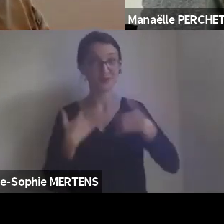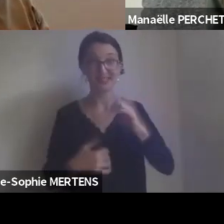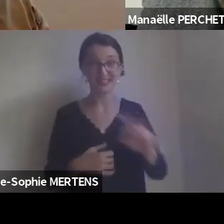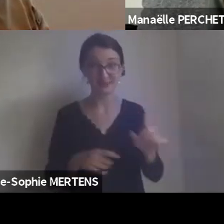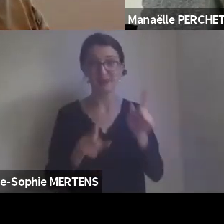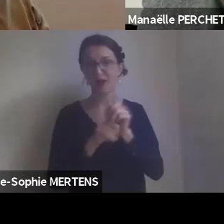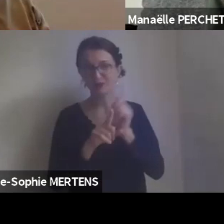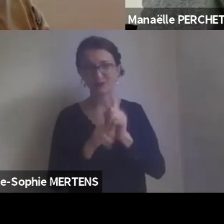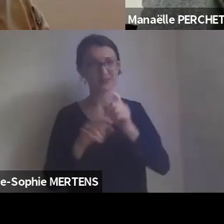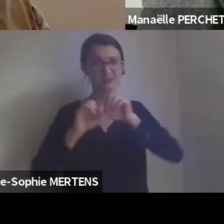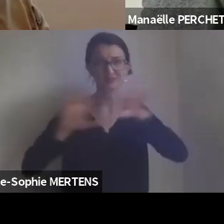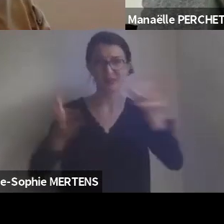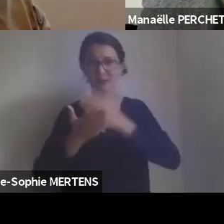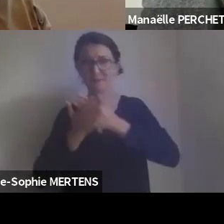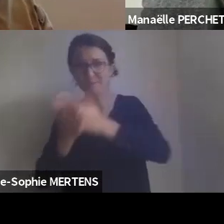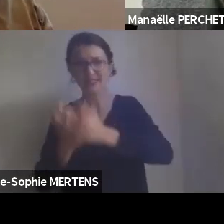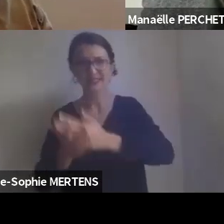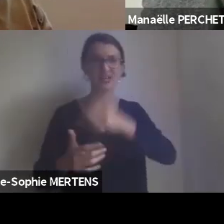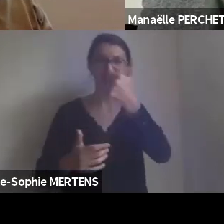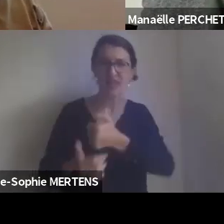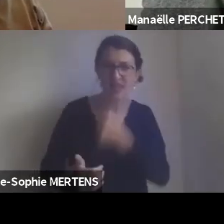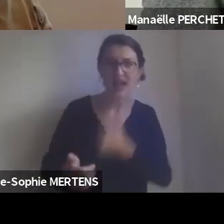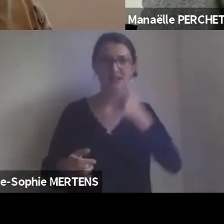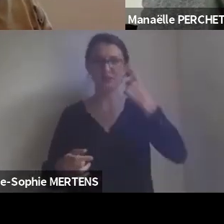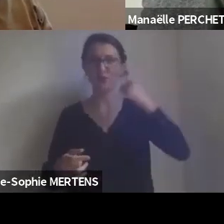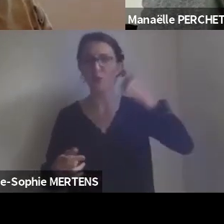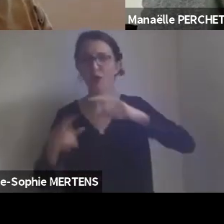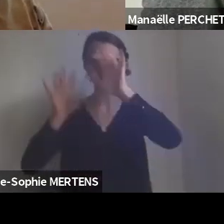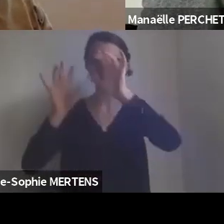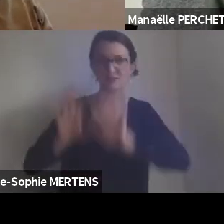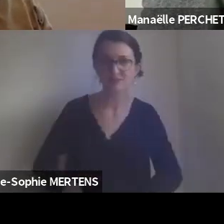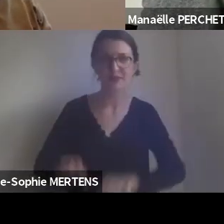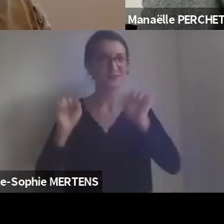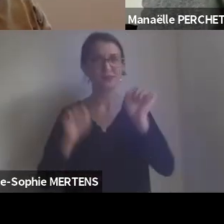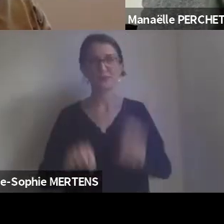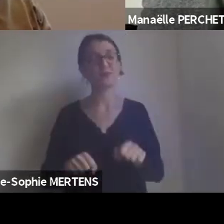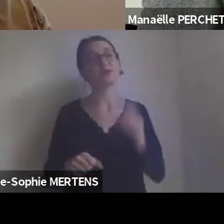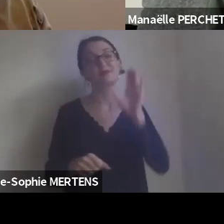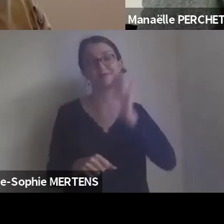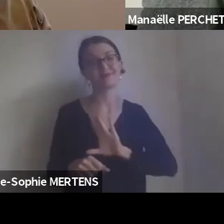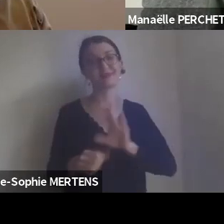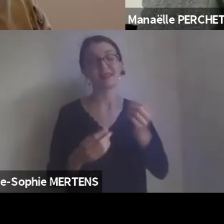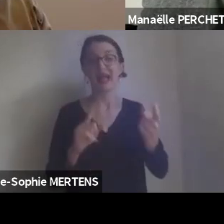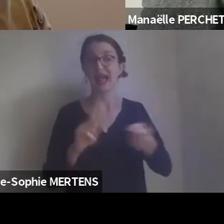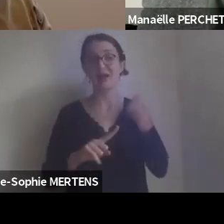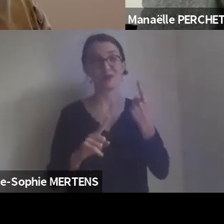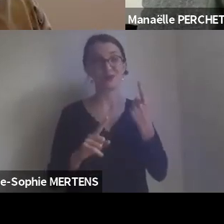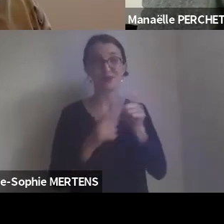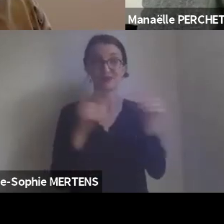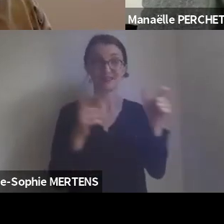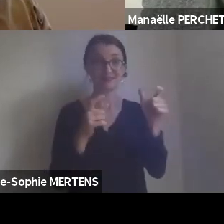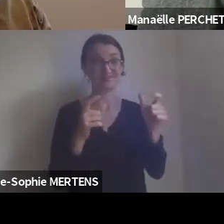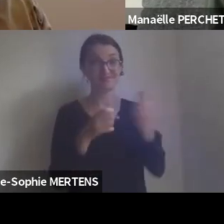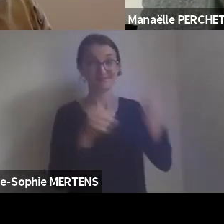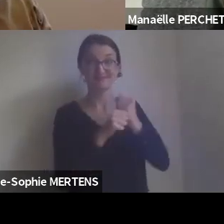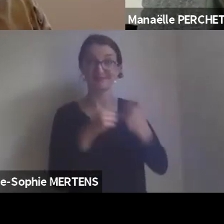autour de vous, à buzzer, à liker, à commenter, à relayer sur les réseaux sociaux. On ne sera jamais de trop pour valoriser les entrepreneurs en situation